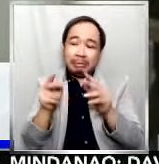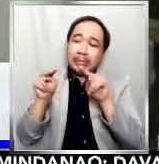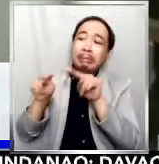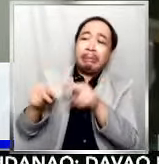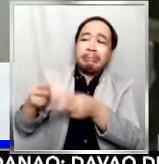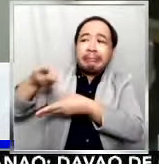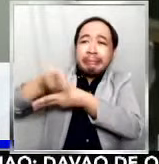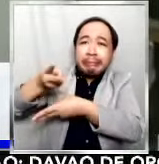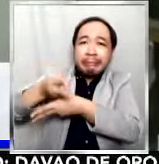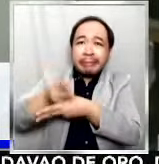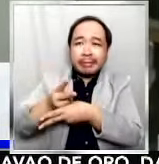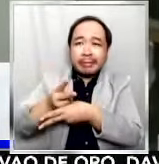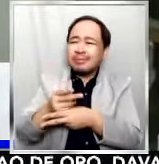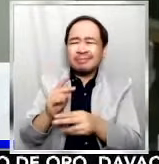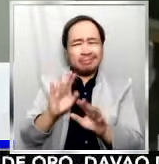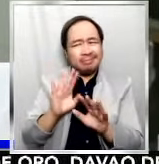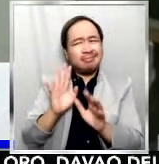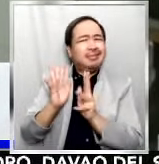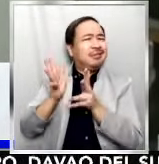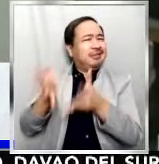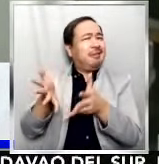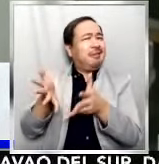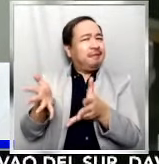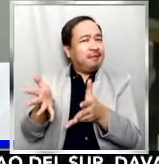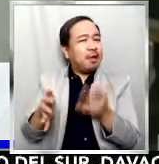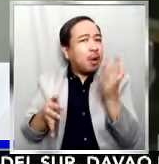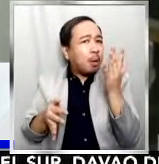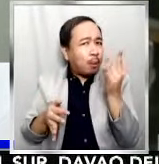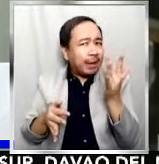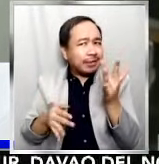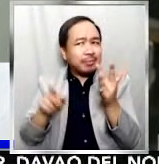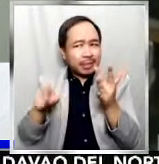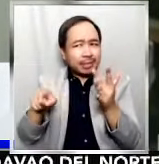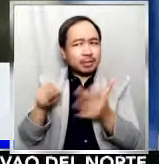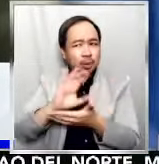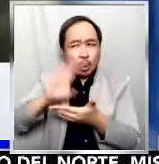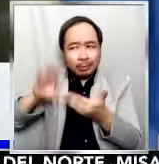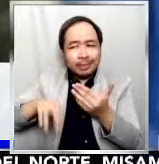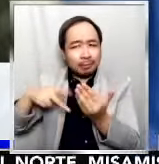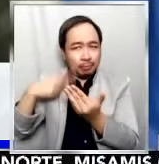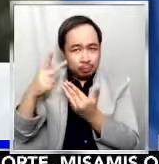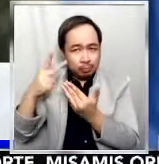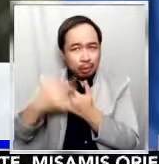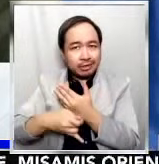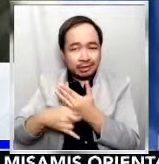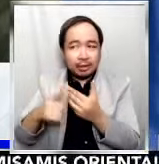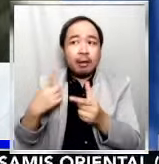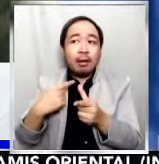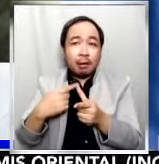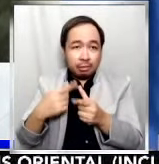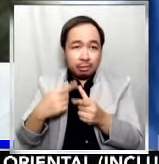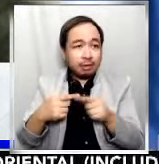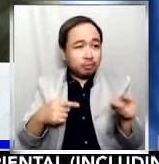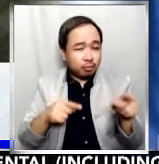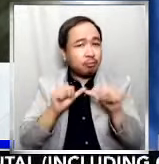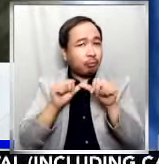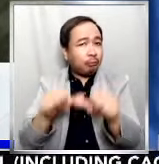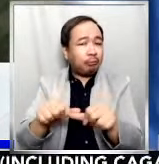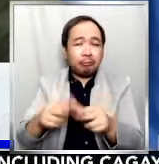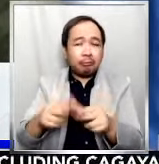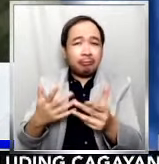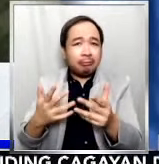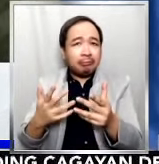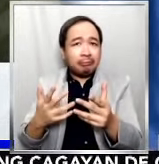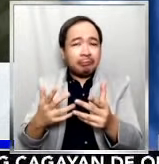until they have completed the project or until